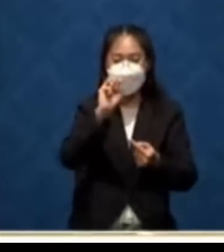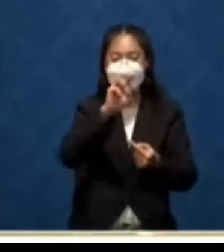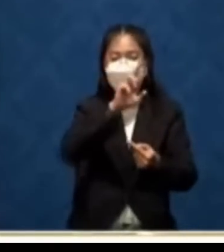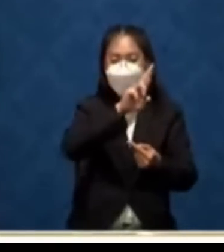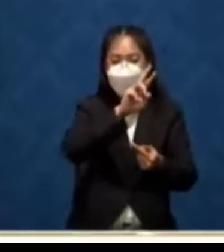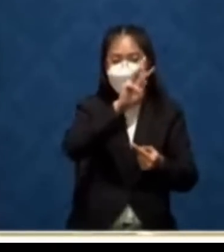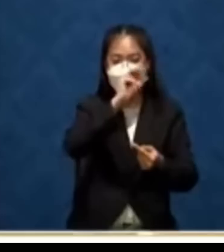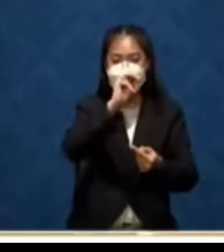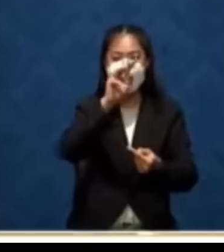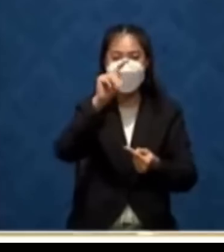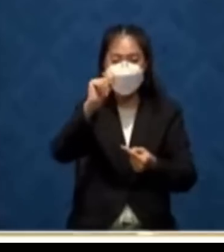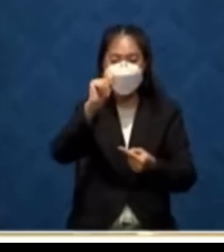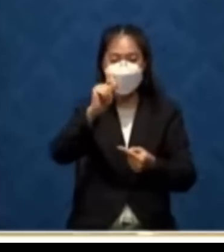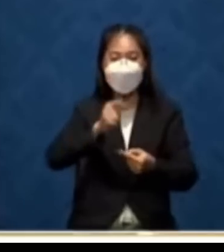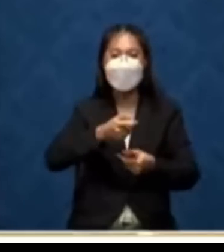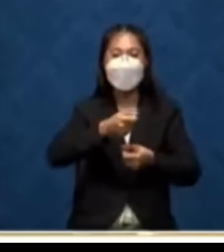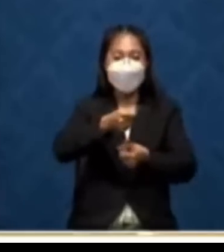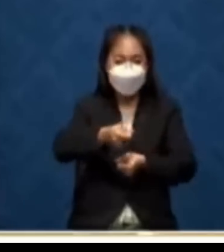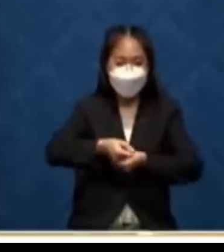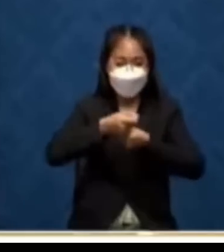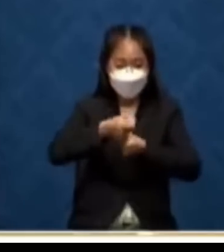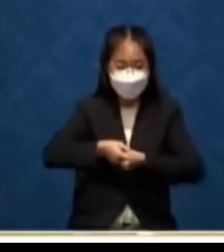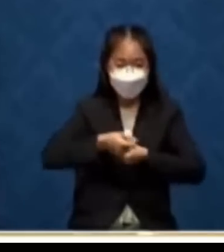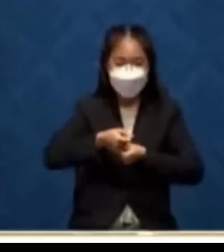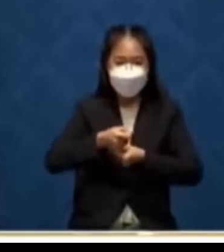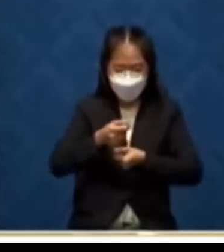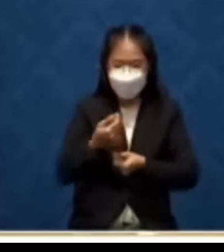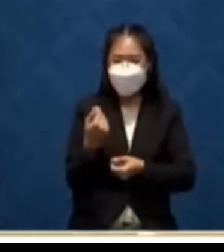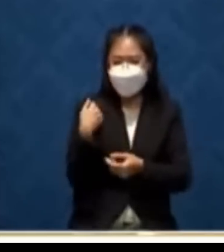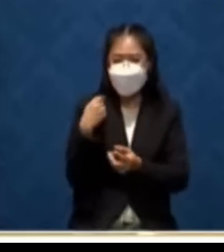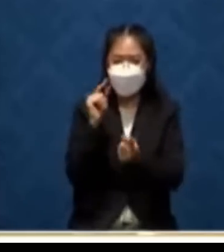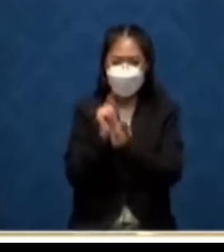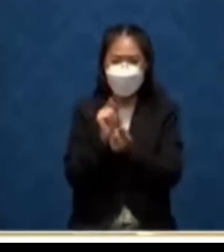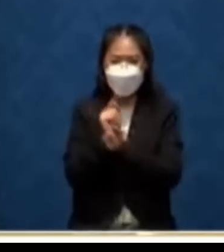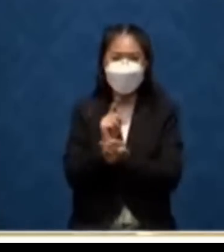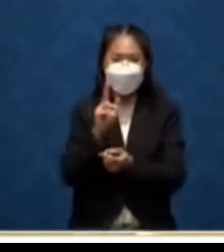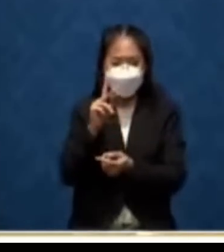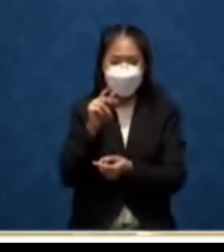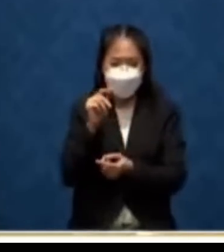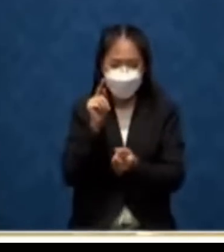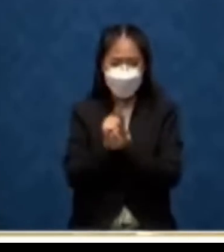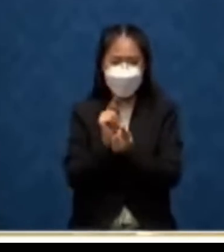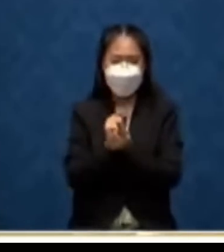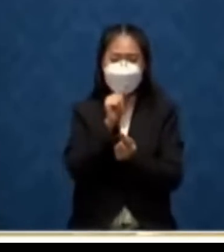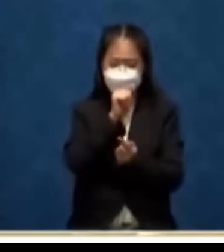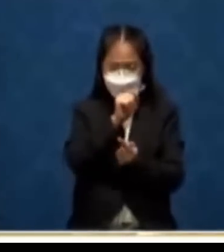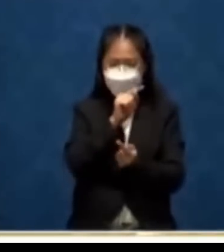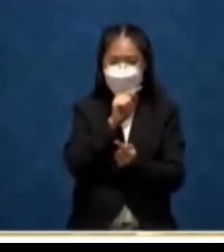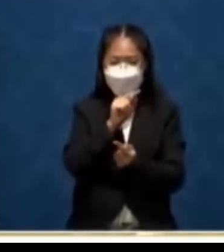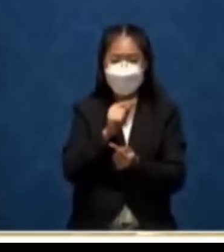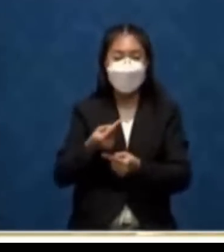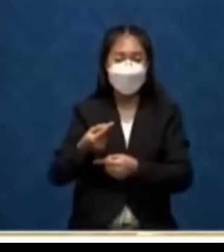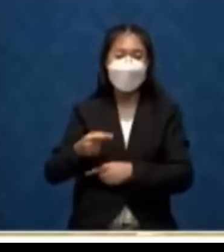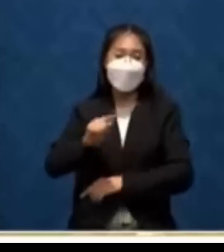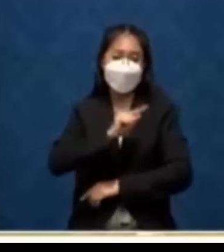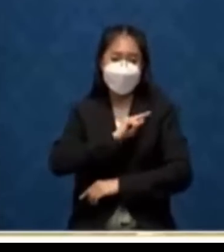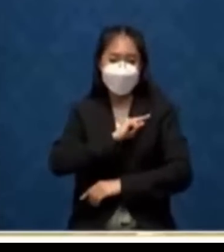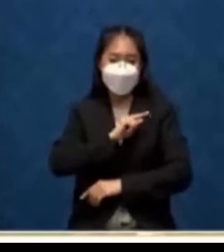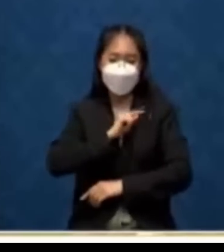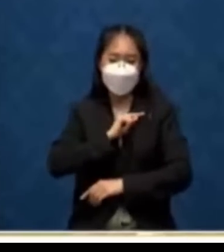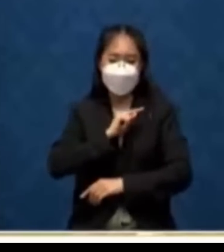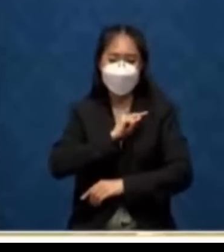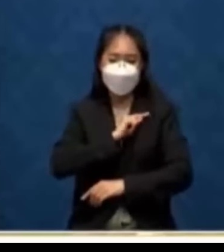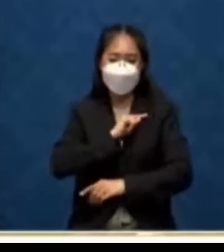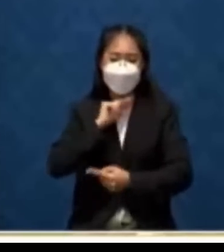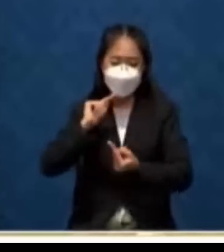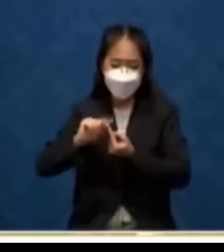ซึ่งมีชื่อเสียงที่รู้กันดีในทางปฏิบัติหลายๆครั้งว่าเขามีฐานะเป็นมือเป็นไม้ให้กับพลเอ